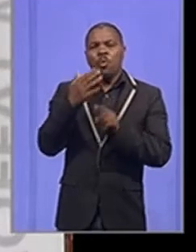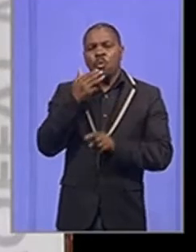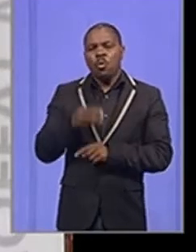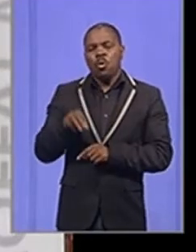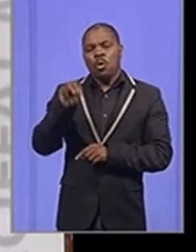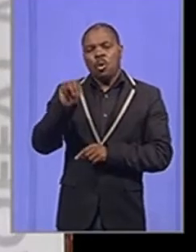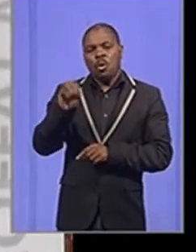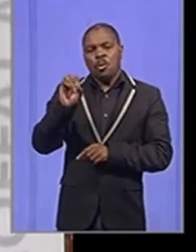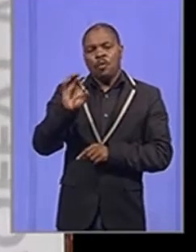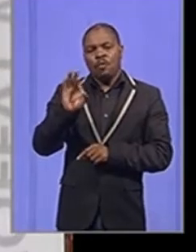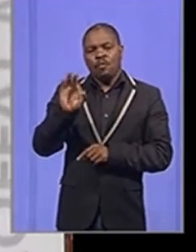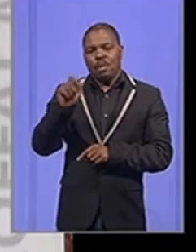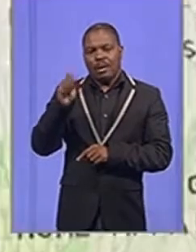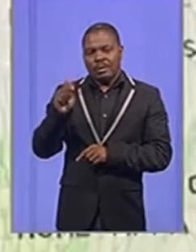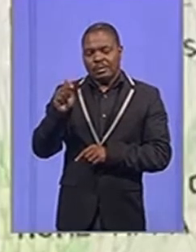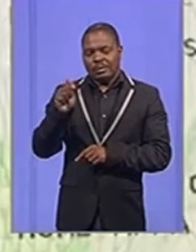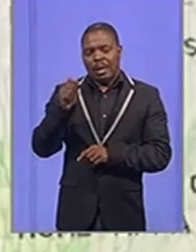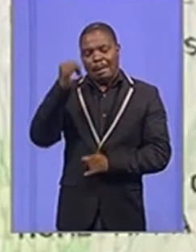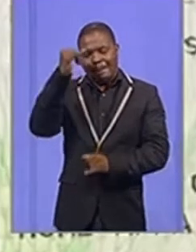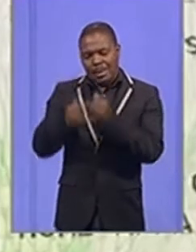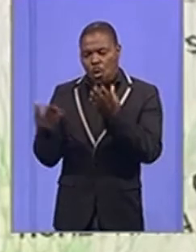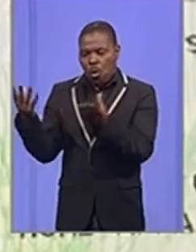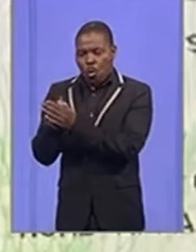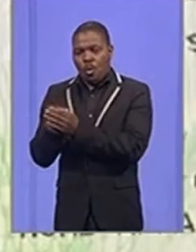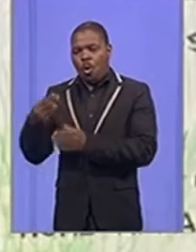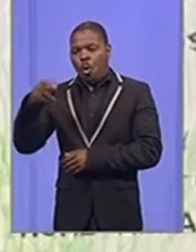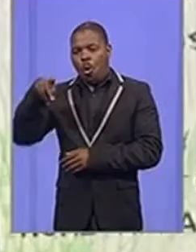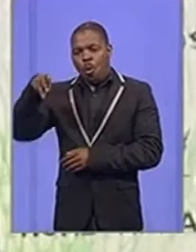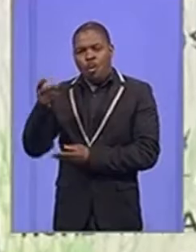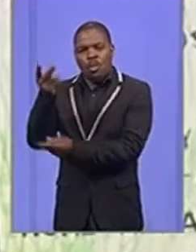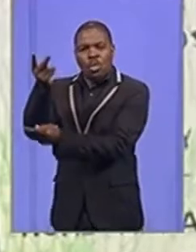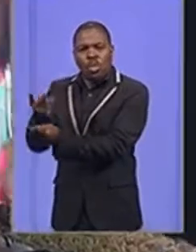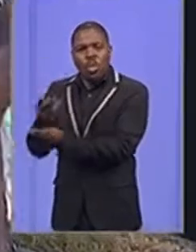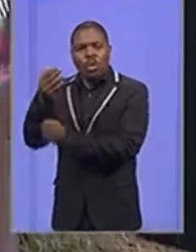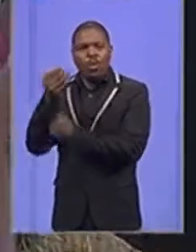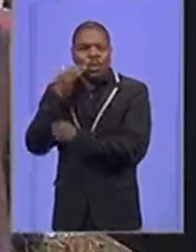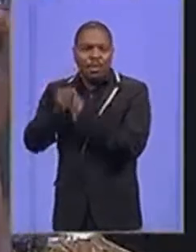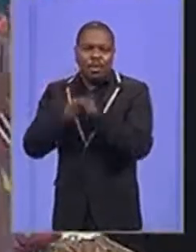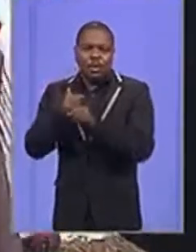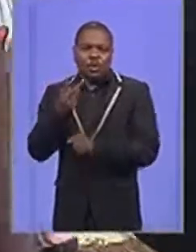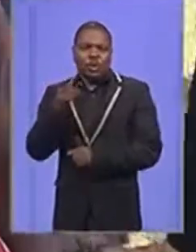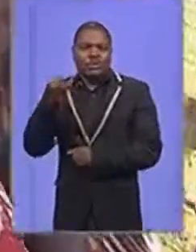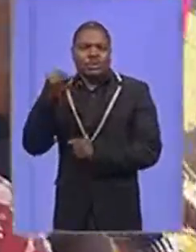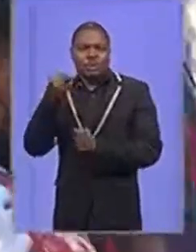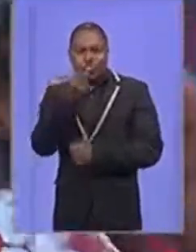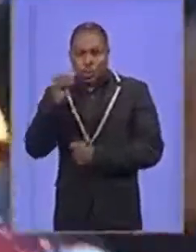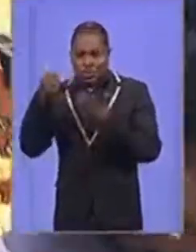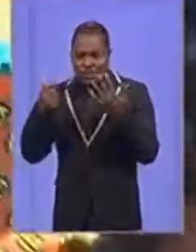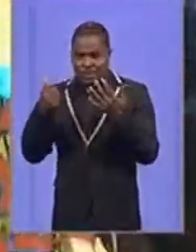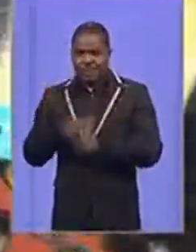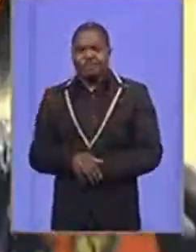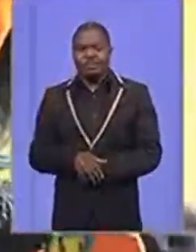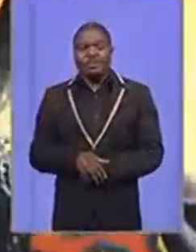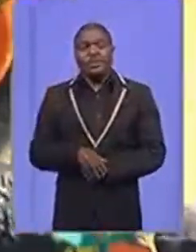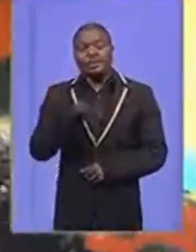o bolokilwe ka phošo lebitleng la Hope Mokate ka 2006. Tekano ke ya mengwaga e 15